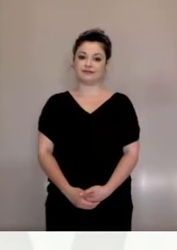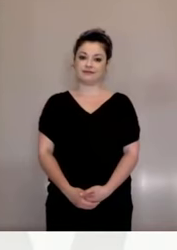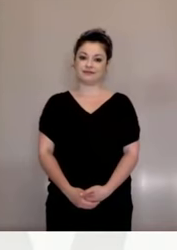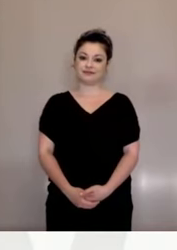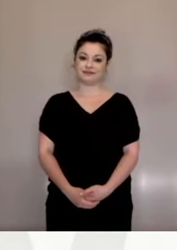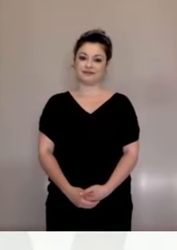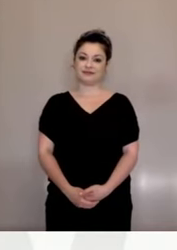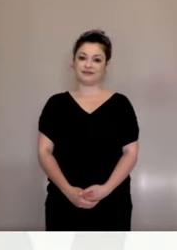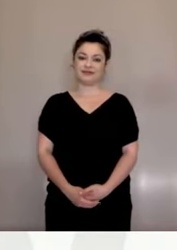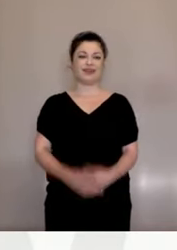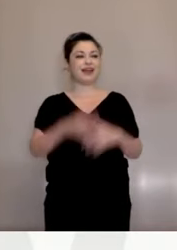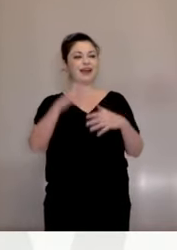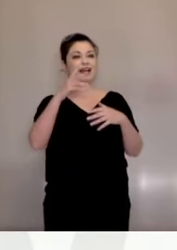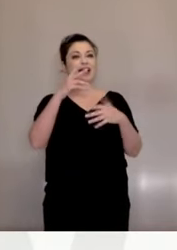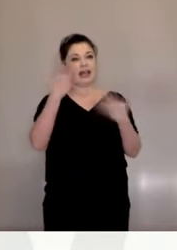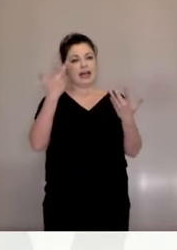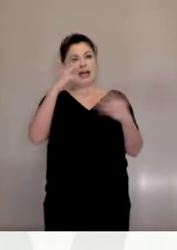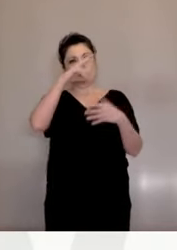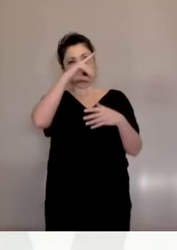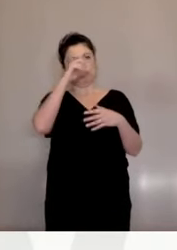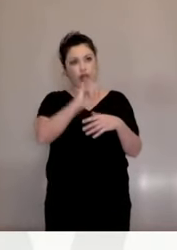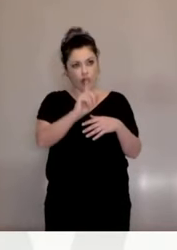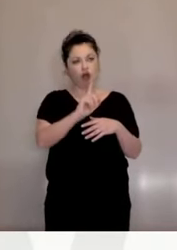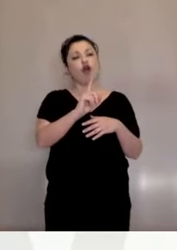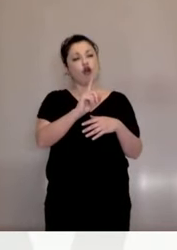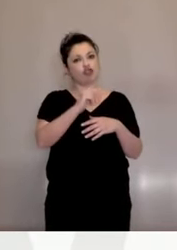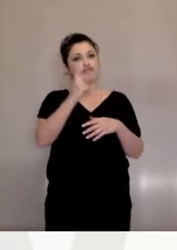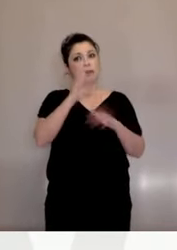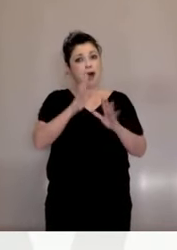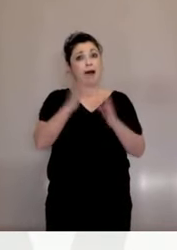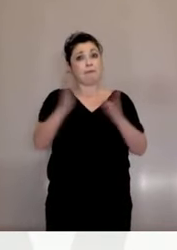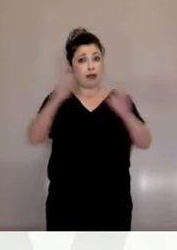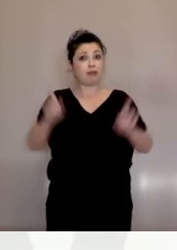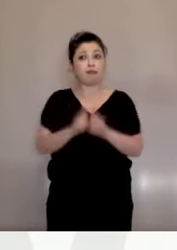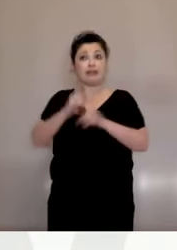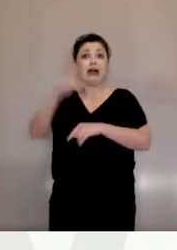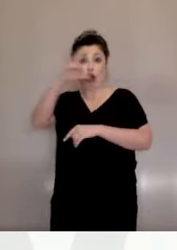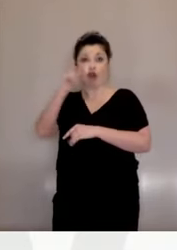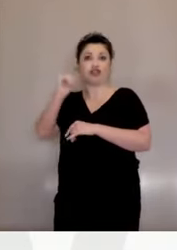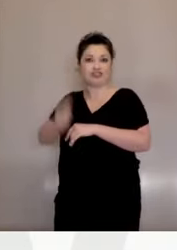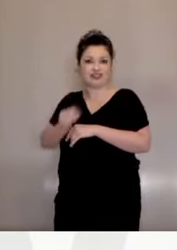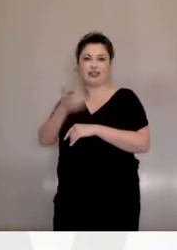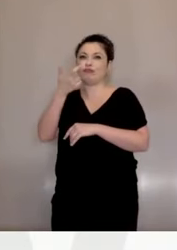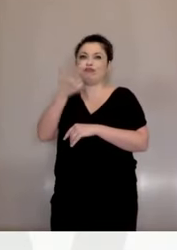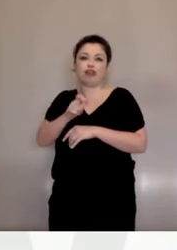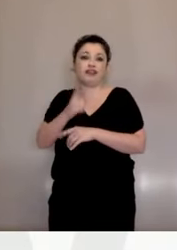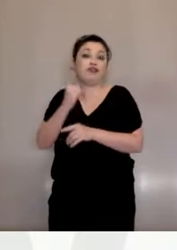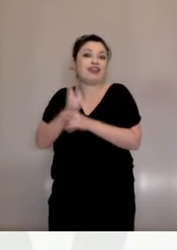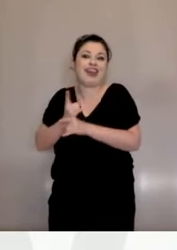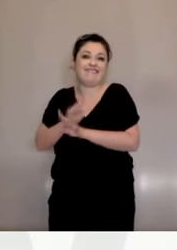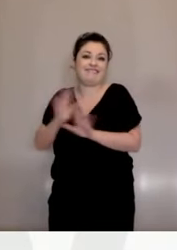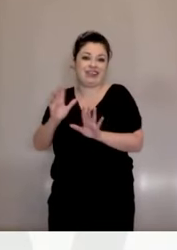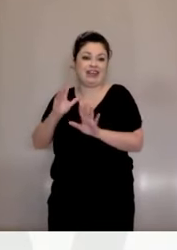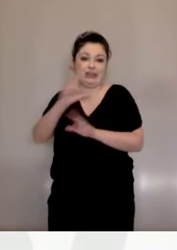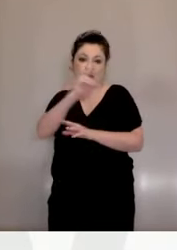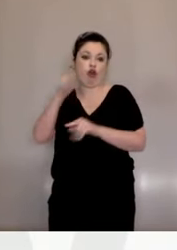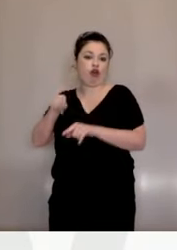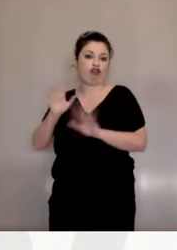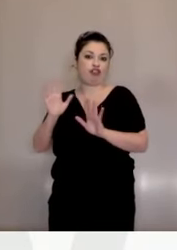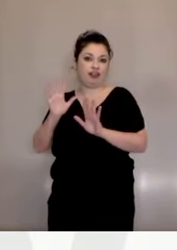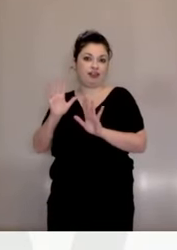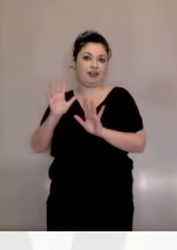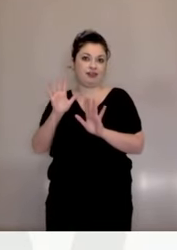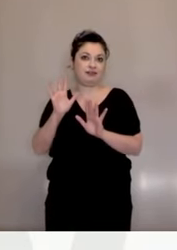Non riconosce, ma al stesso tempo riconosce perché non può fare altro, perché se